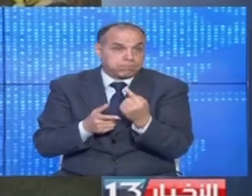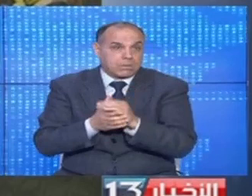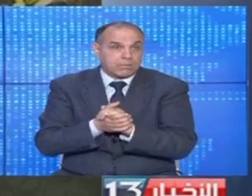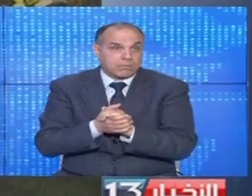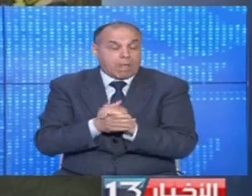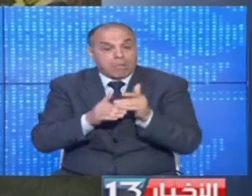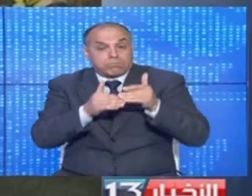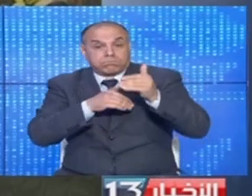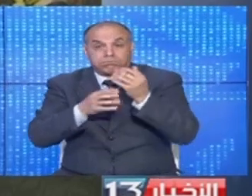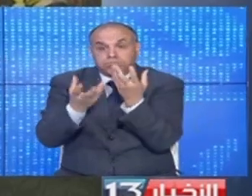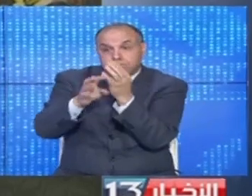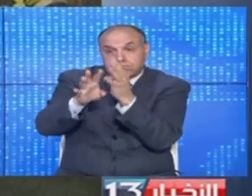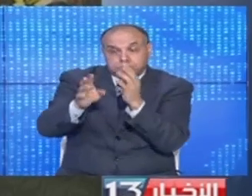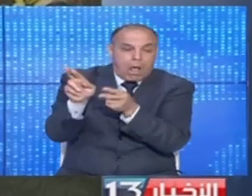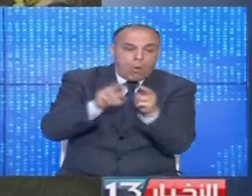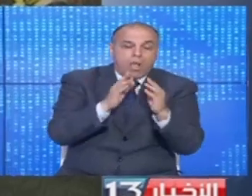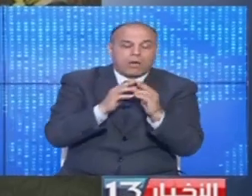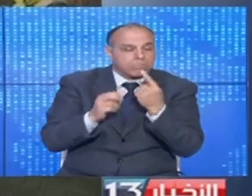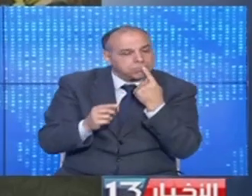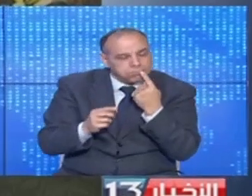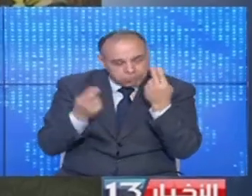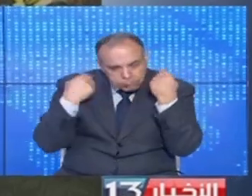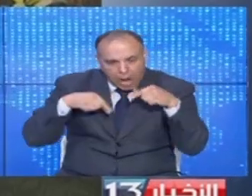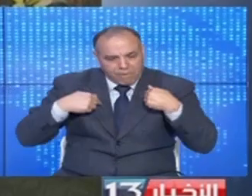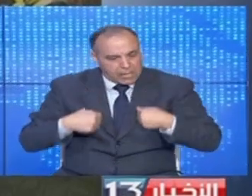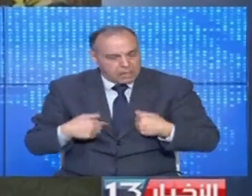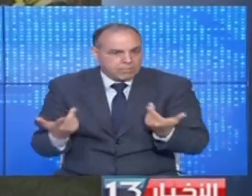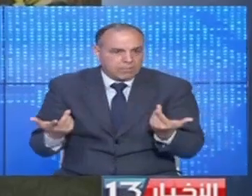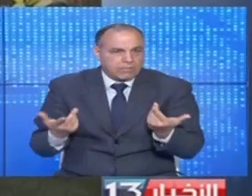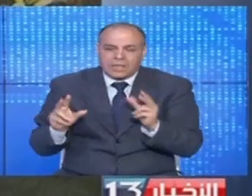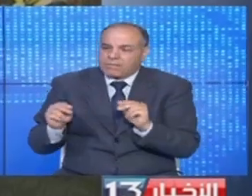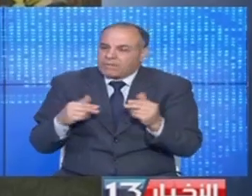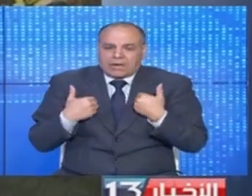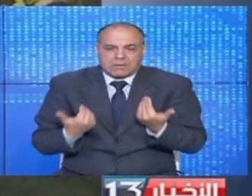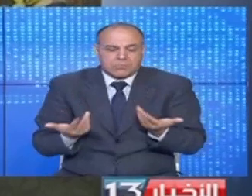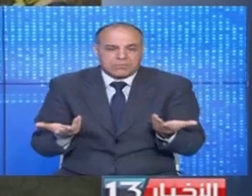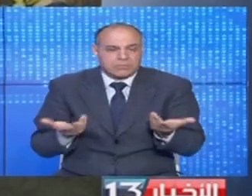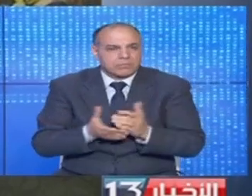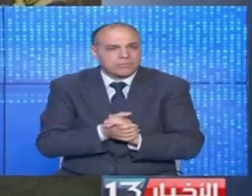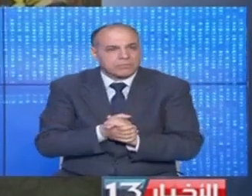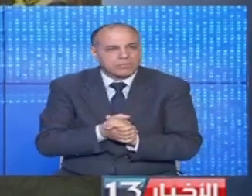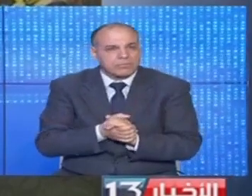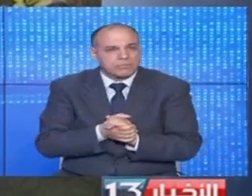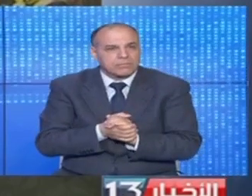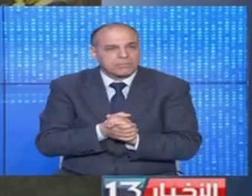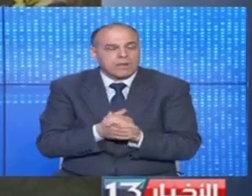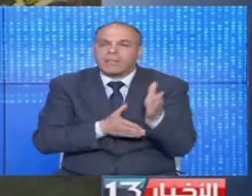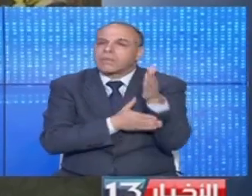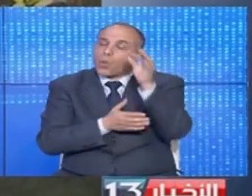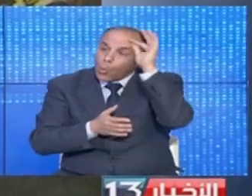له ابعد على البقعه ورجع بارك لهم يخافوا عليه كيف كيف اه الدوله